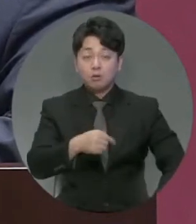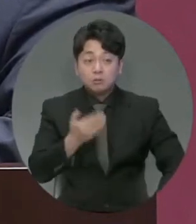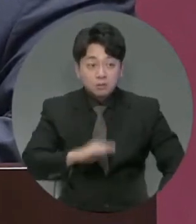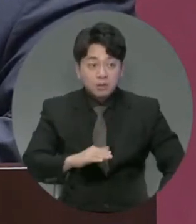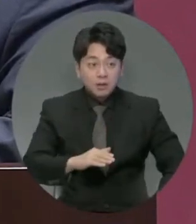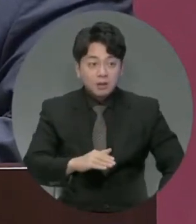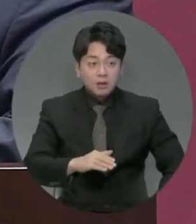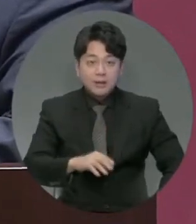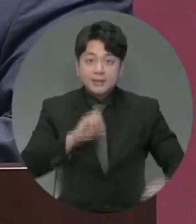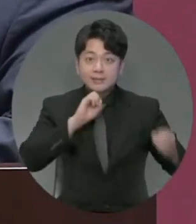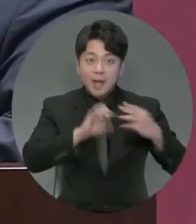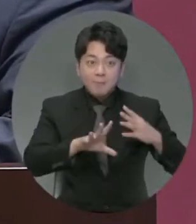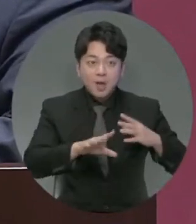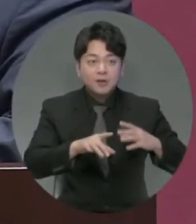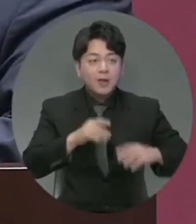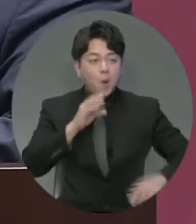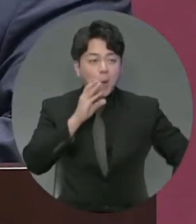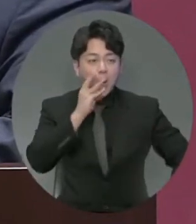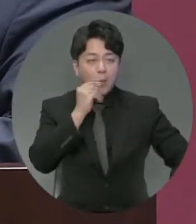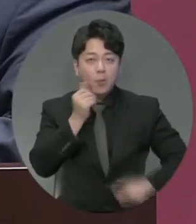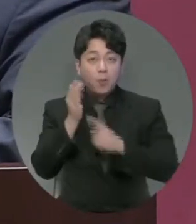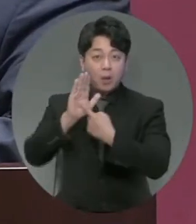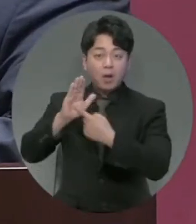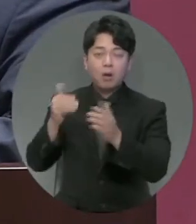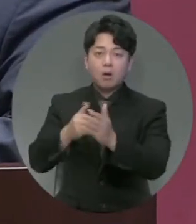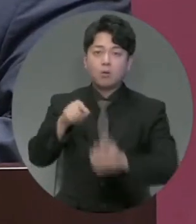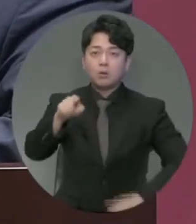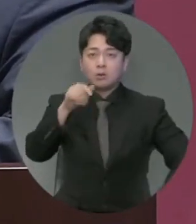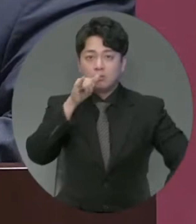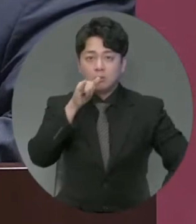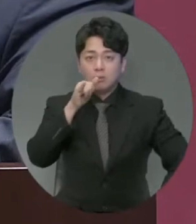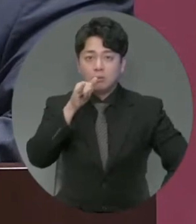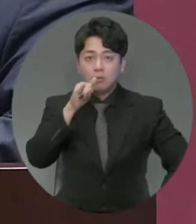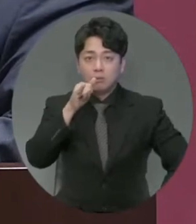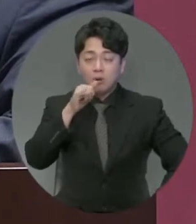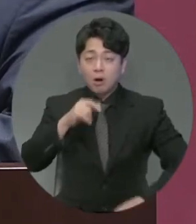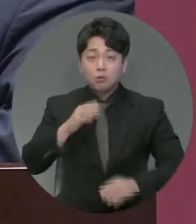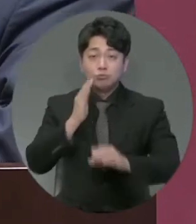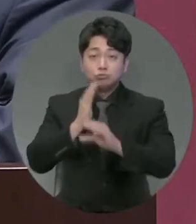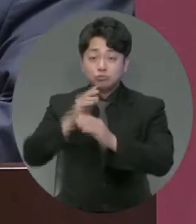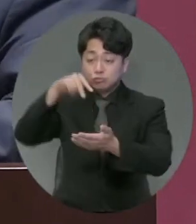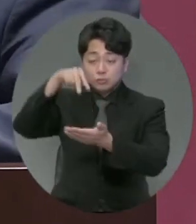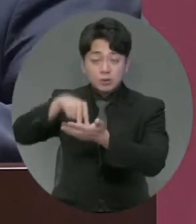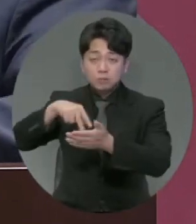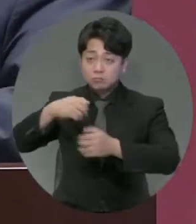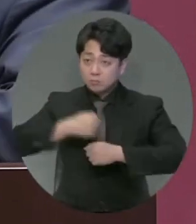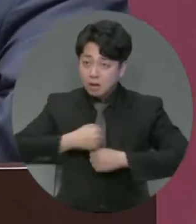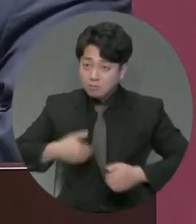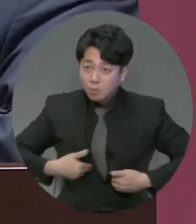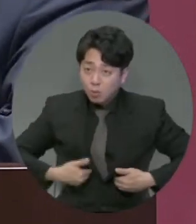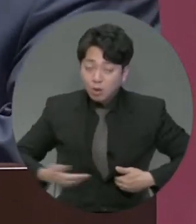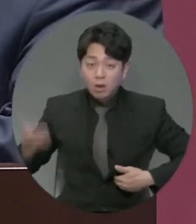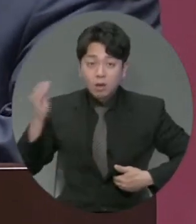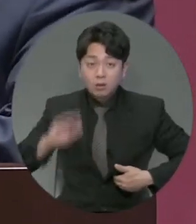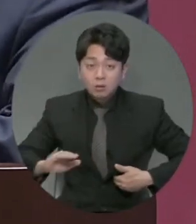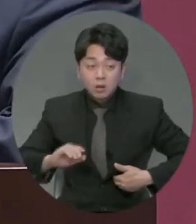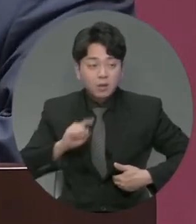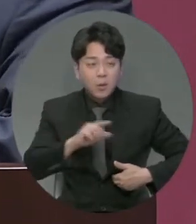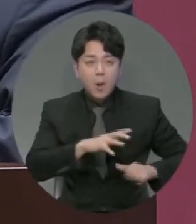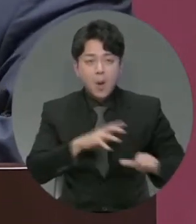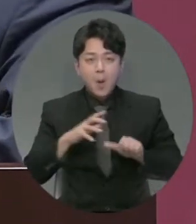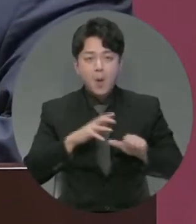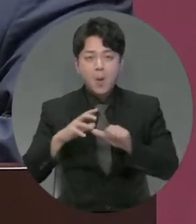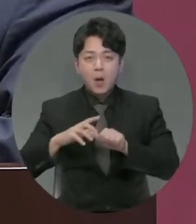대국민 사기극입니다. 정치적인 중립을 지켜야 되는 군을 왜 이렇게 정치의 소용돌이로 몰고